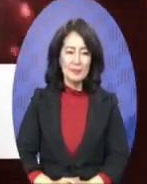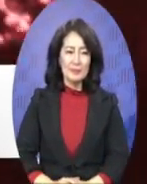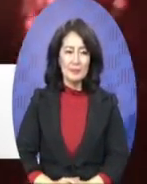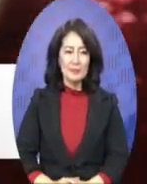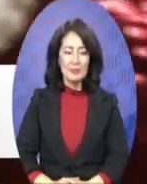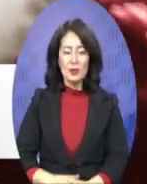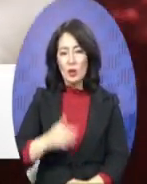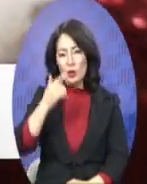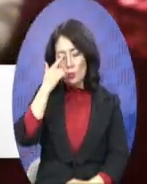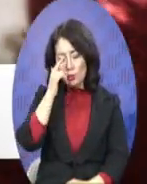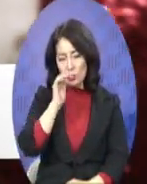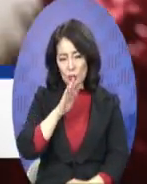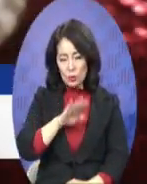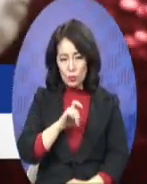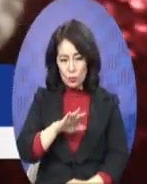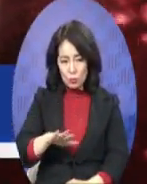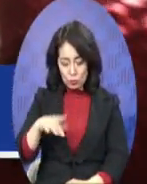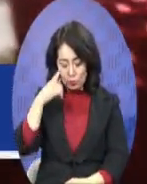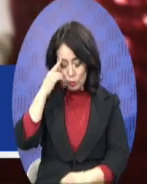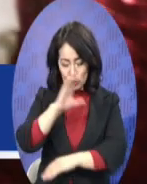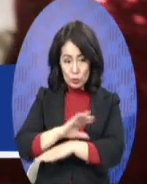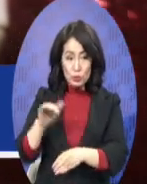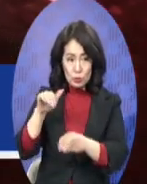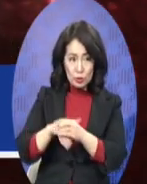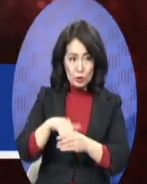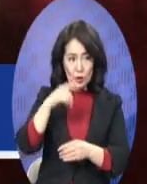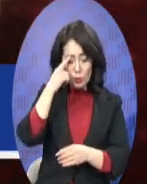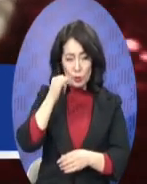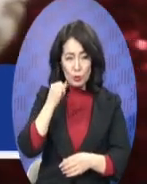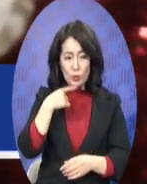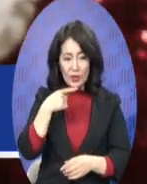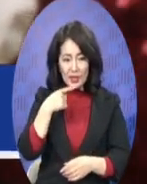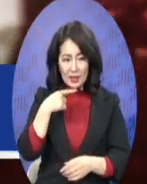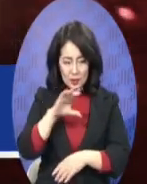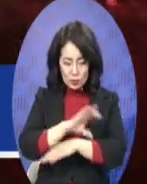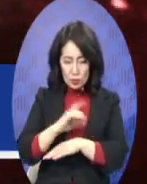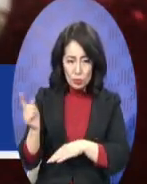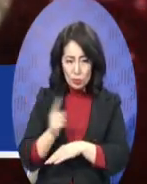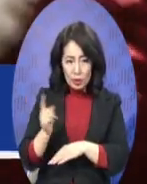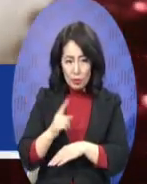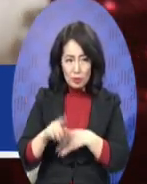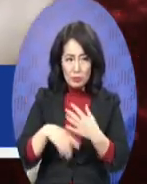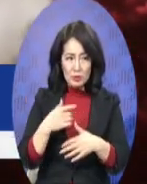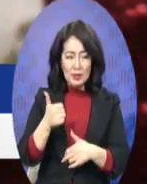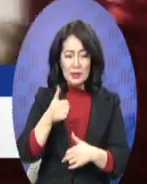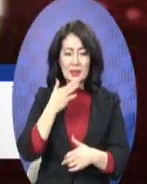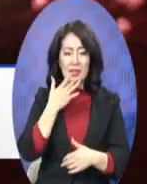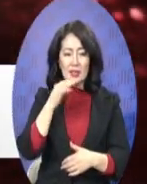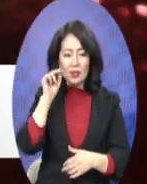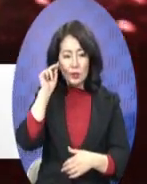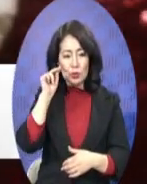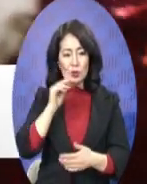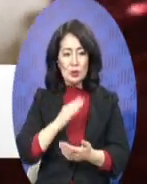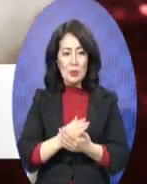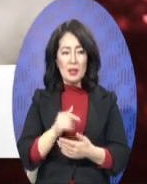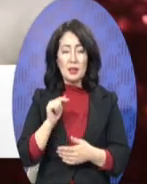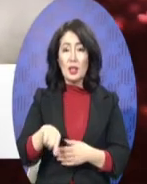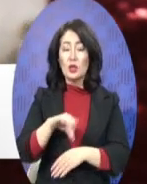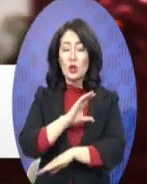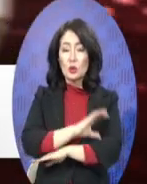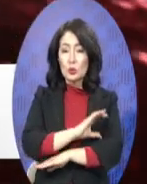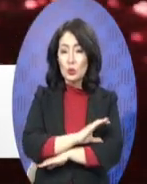хүүхдүүд энэ Монгол сургуульд явдаг. Тэгээд Монголоор айгүй муу ярьдаг. Тэгээд одоо энэ сургуульд явсаар айгүй сайн сурж байгаа. Тэгээд